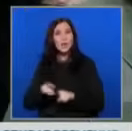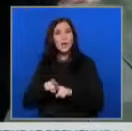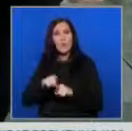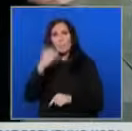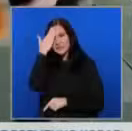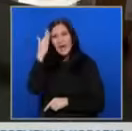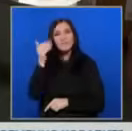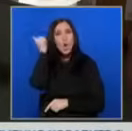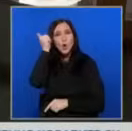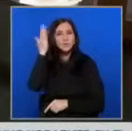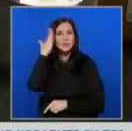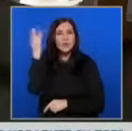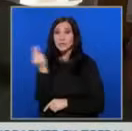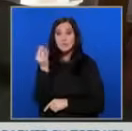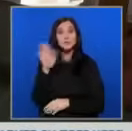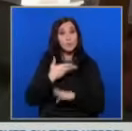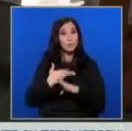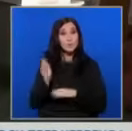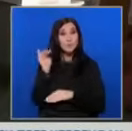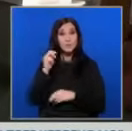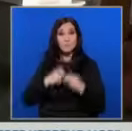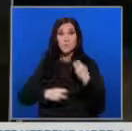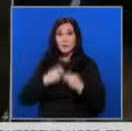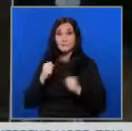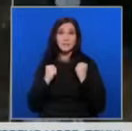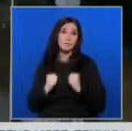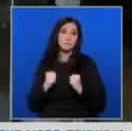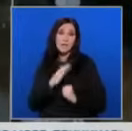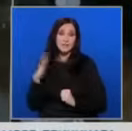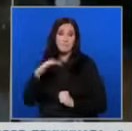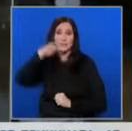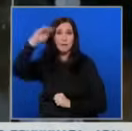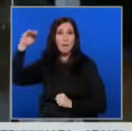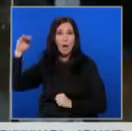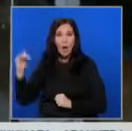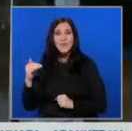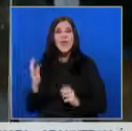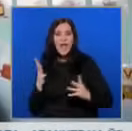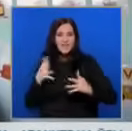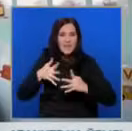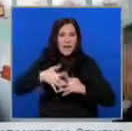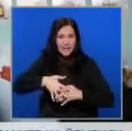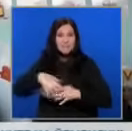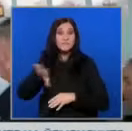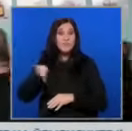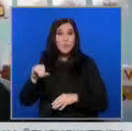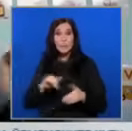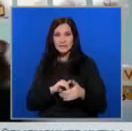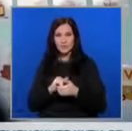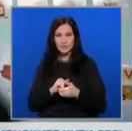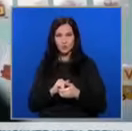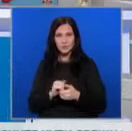Косово от страна на Сърбия ще продължават да бъдат проблем за стабилността на Западните Балкани и интеграцията им в Европейския съюз.